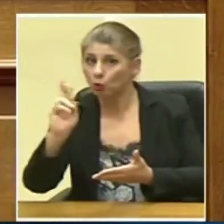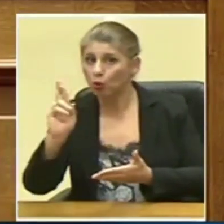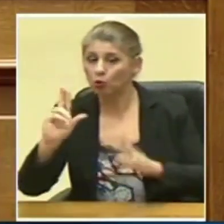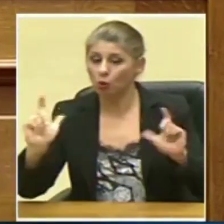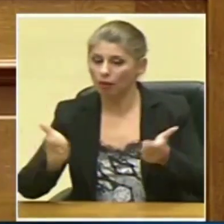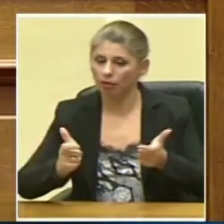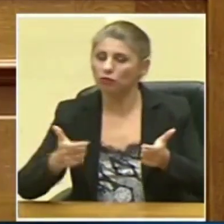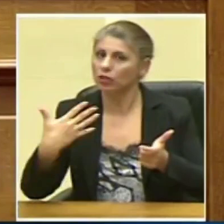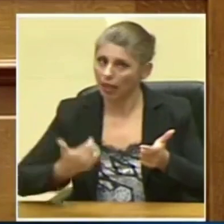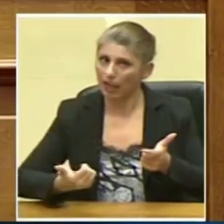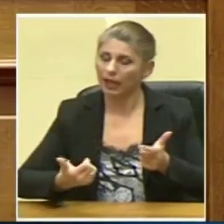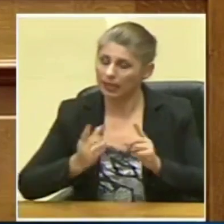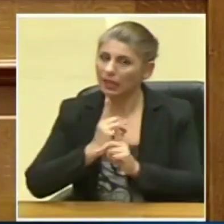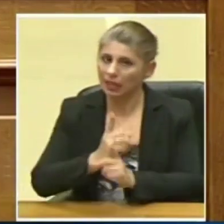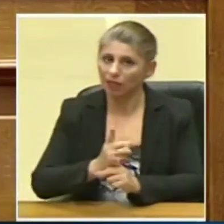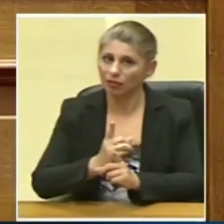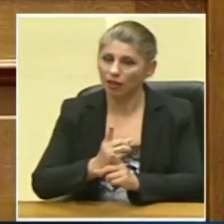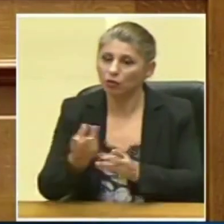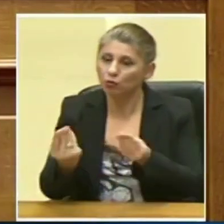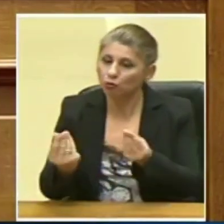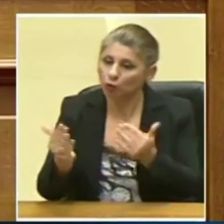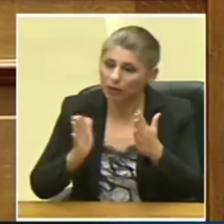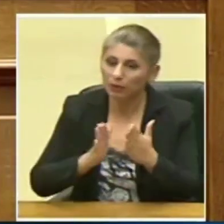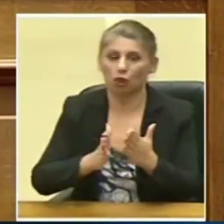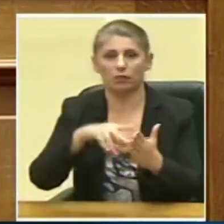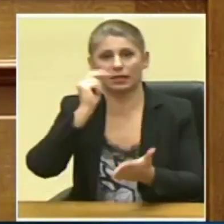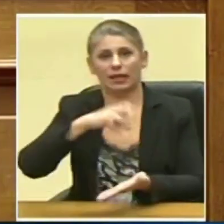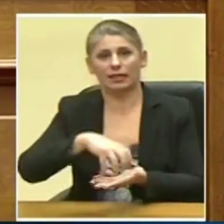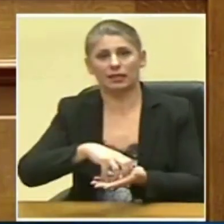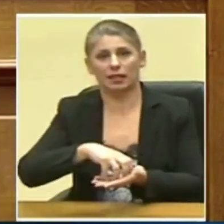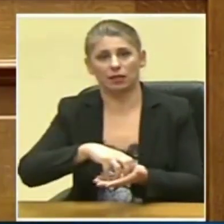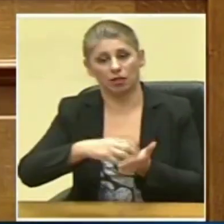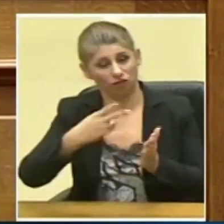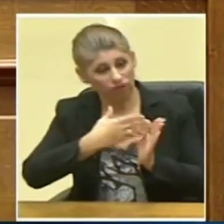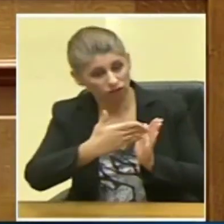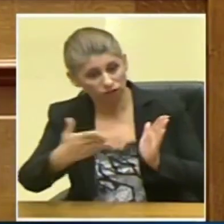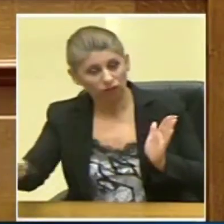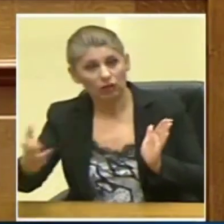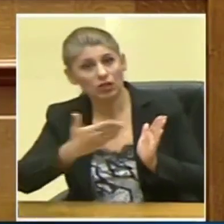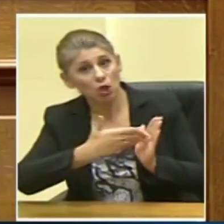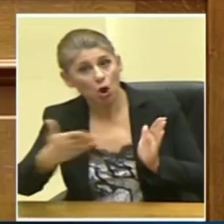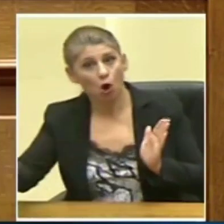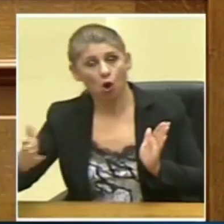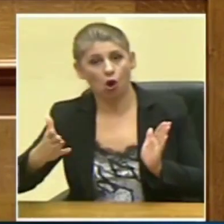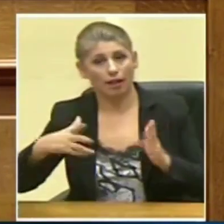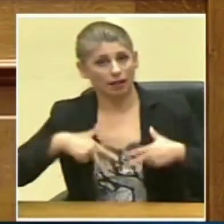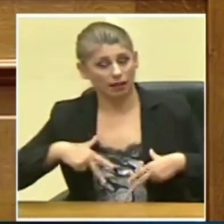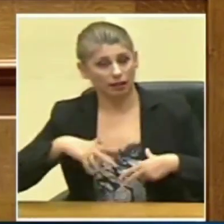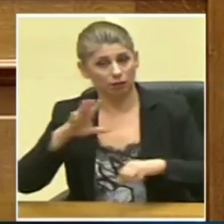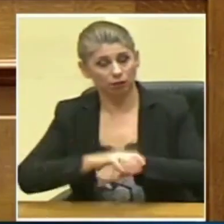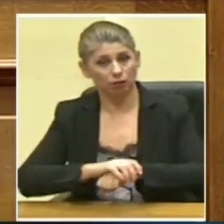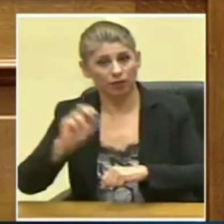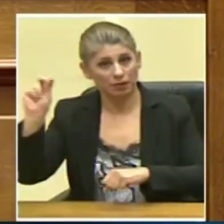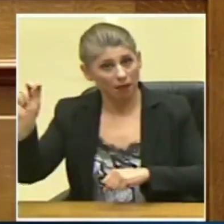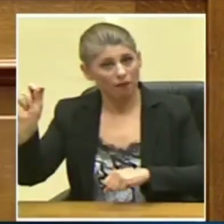μεταχείρισης. Είναι προφανές ότι σε όλες τις παραπάνω χώρες που δεσμεύονται με τους